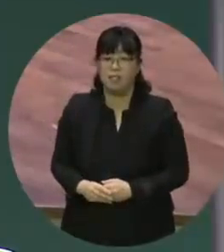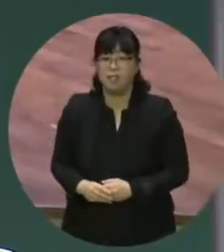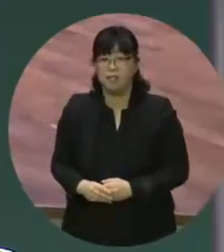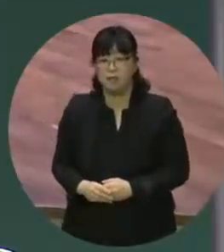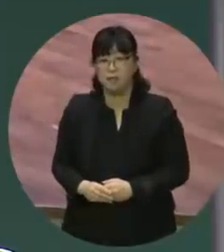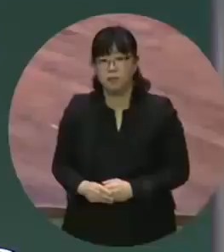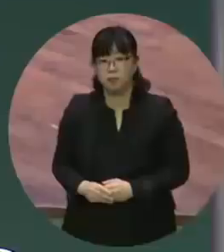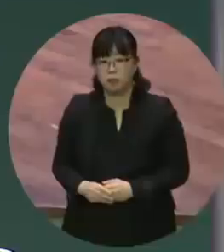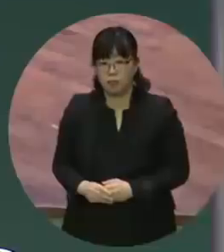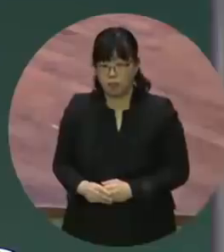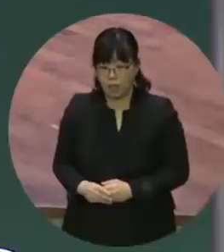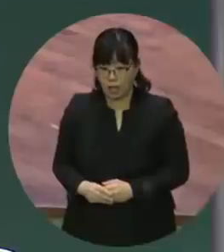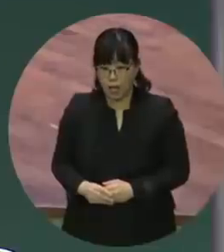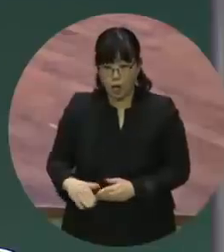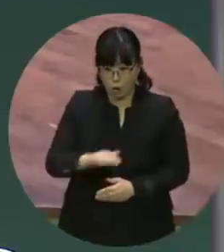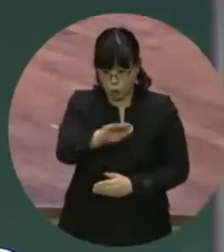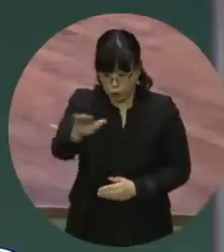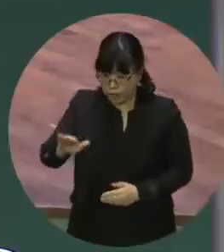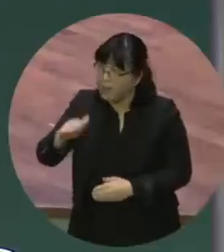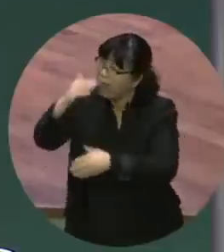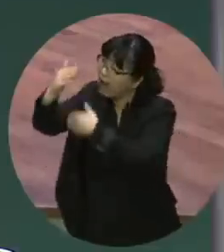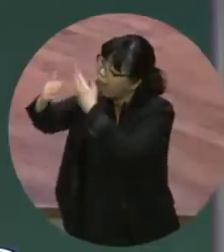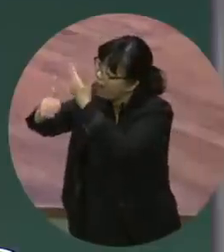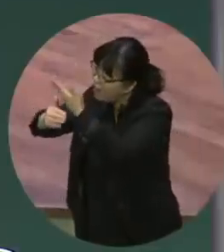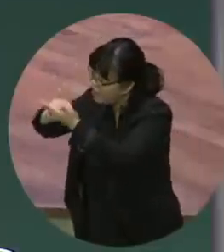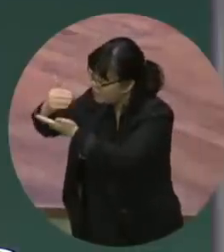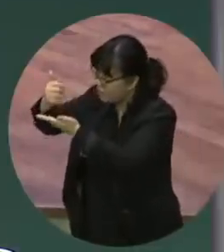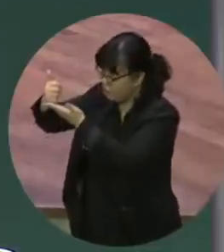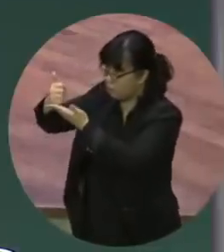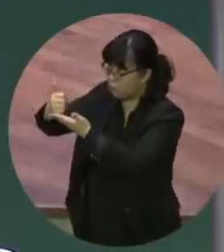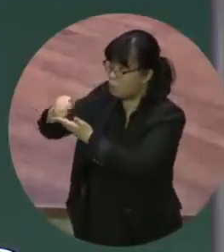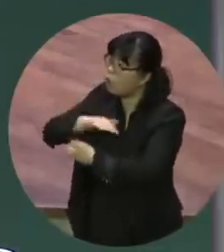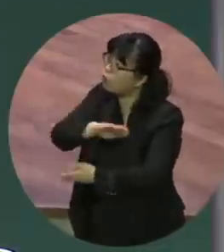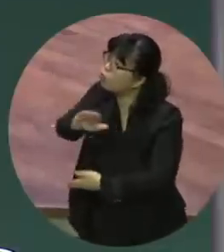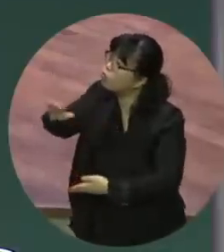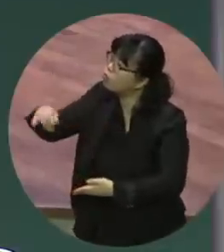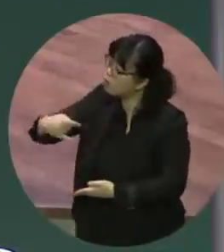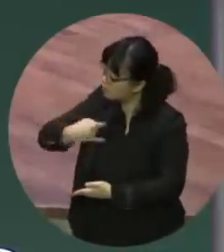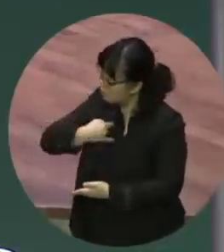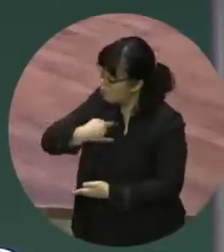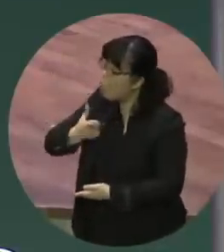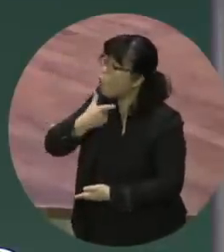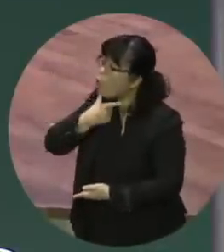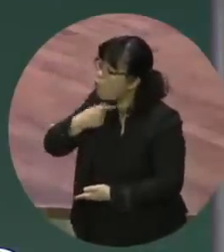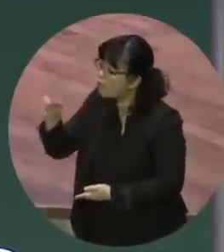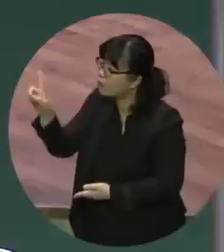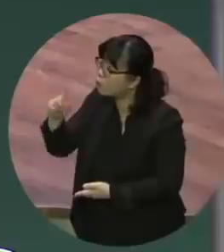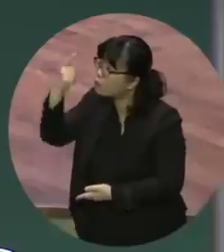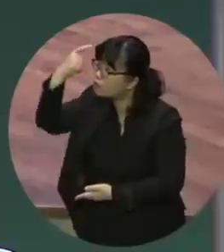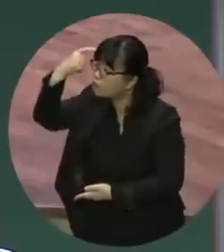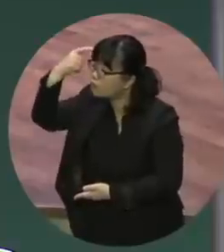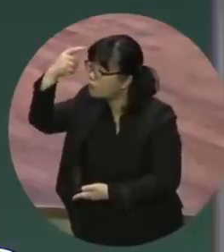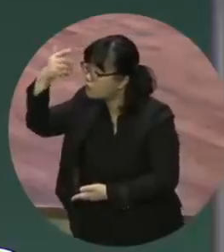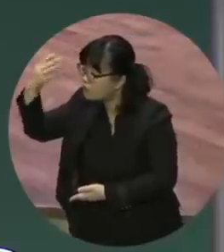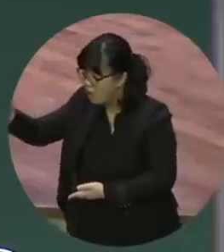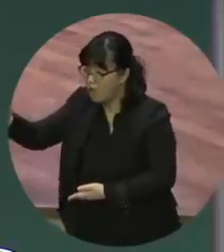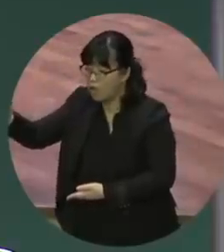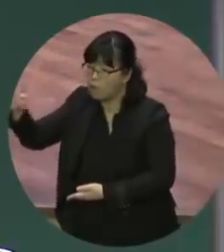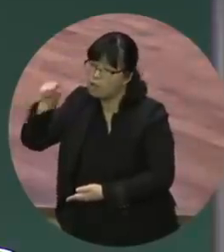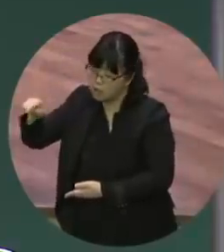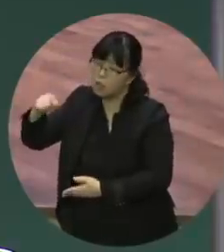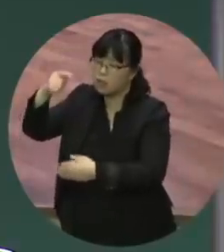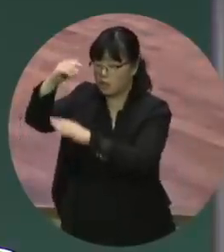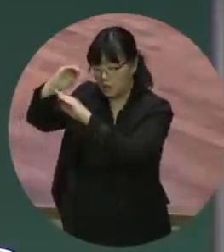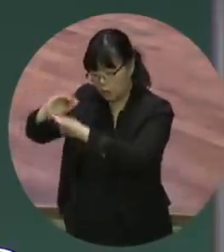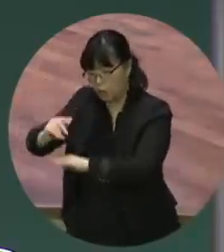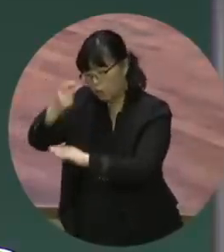주님이 원하신 것이 무엇입니까? 그렇게 수준이 다른, 차원이 다른 그런 기도를 시작해보라.